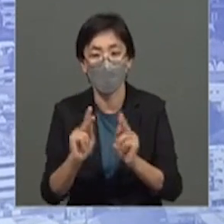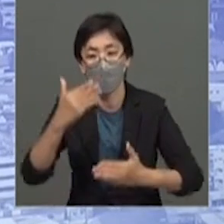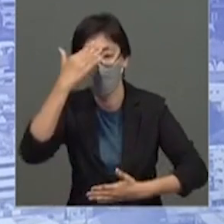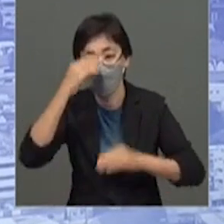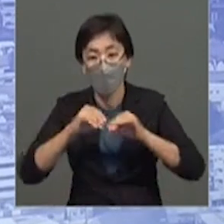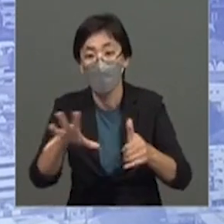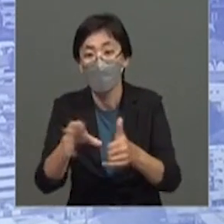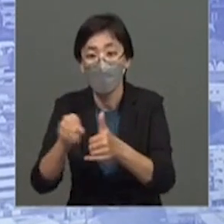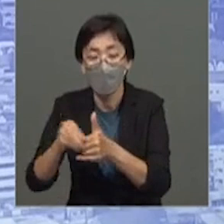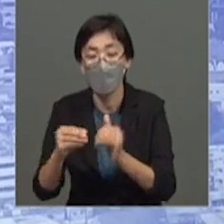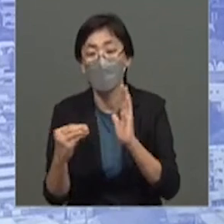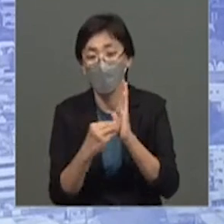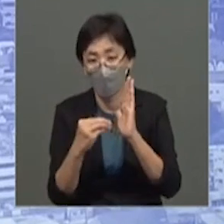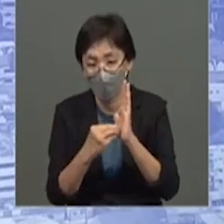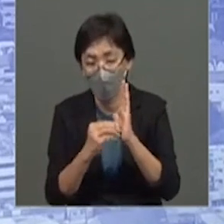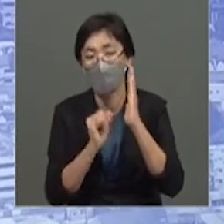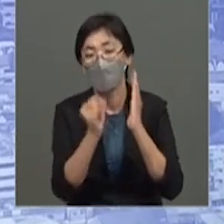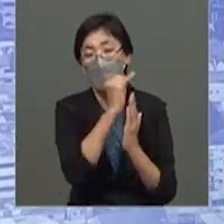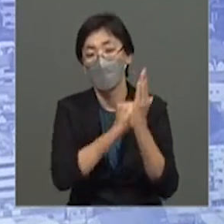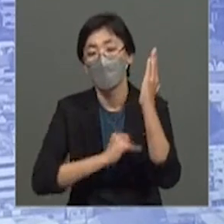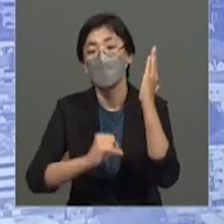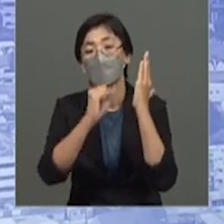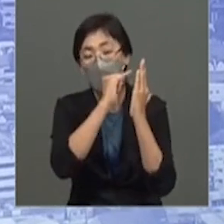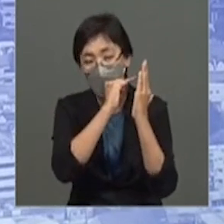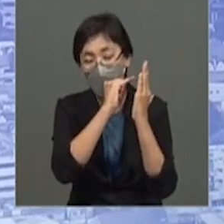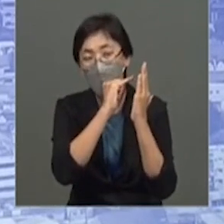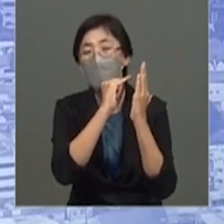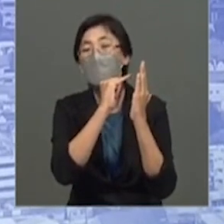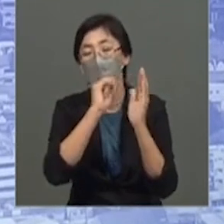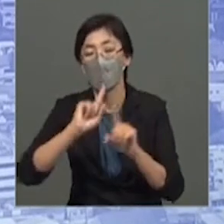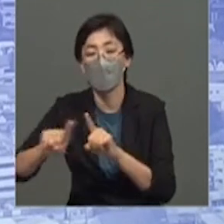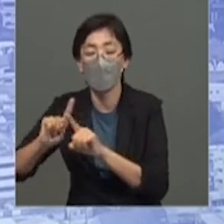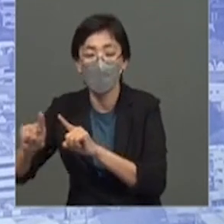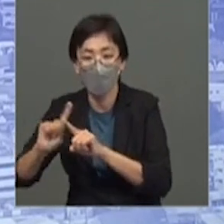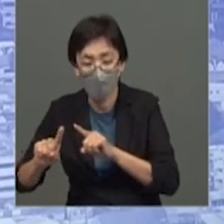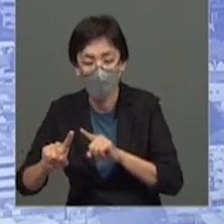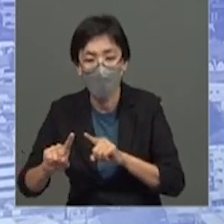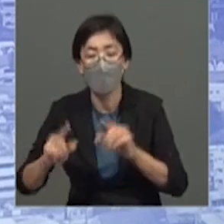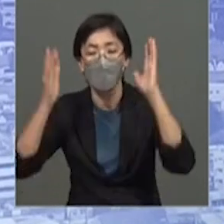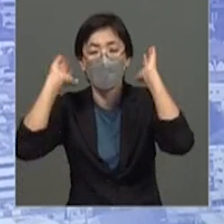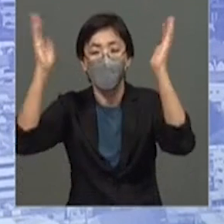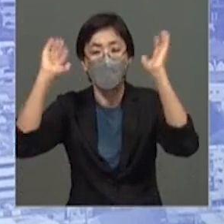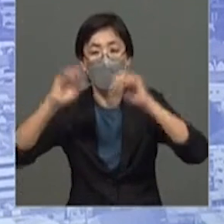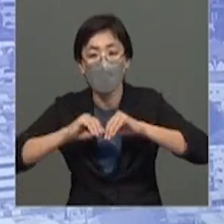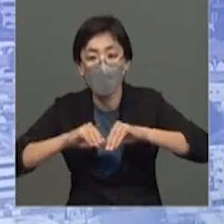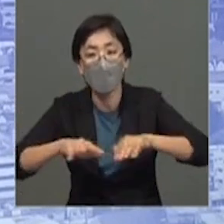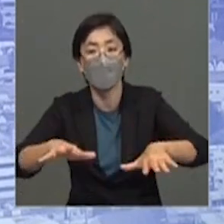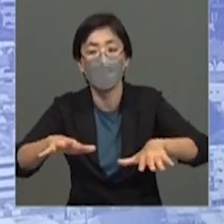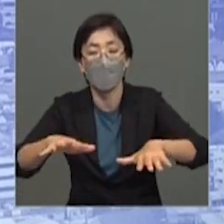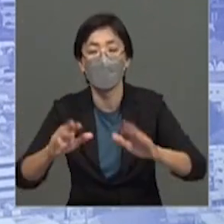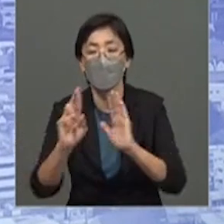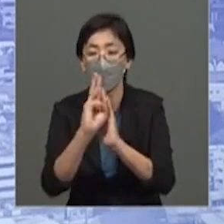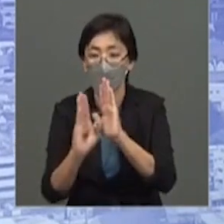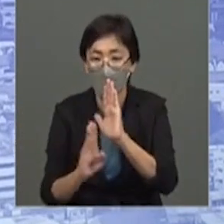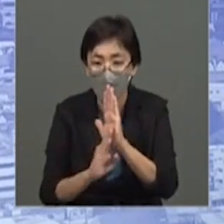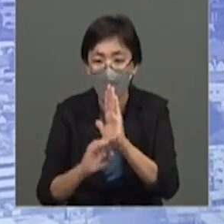ต่อกรุงเทพมหานครแล้วก็กรรมการโรคติดต่อจังหวัดเนี่ยช่วยประชาสัมพันธ์ถึงระเบียบ